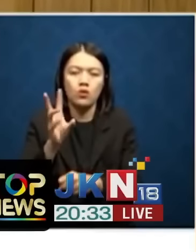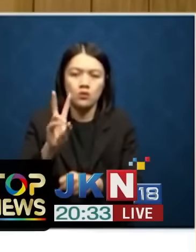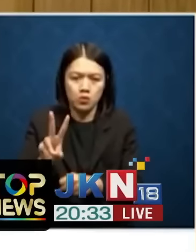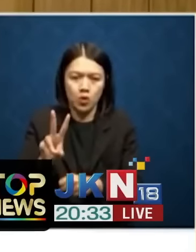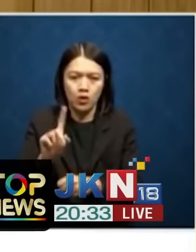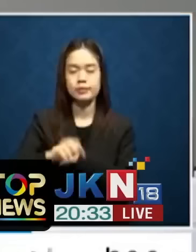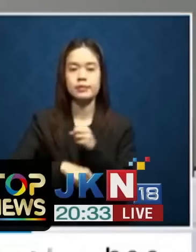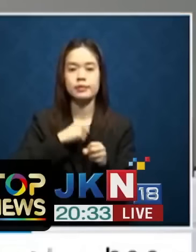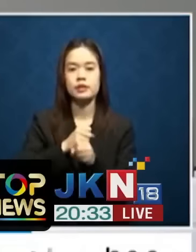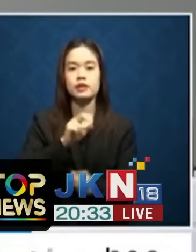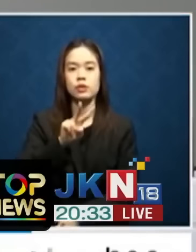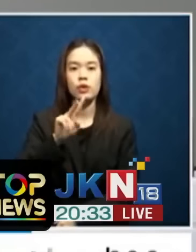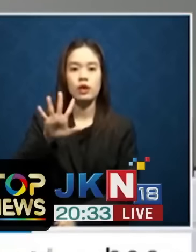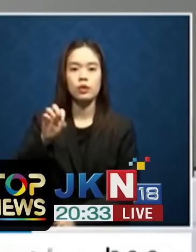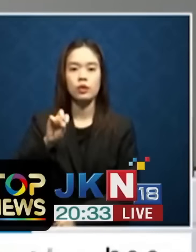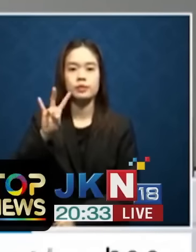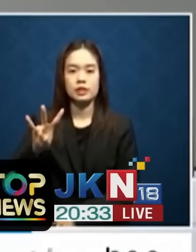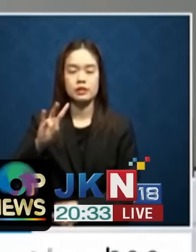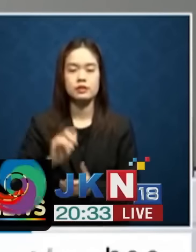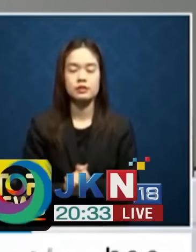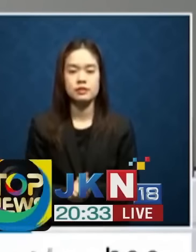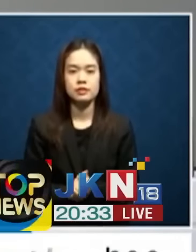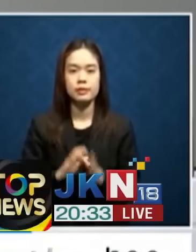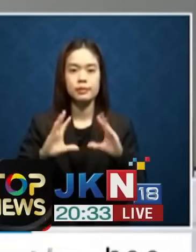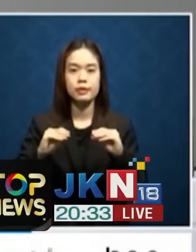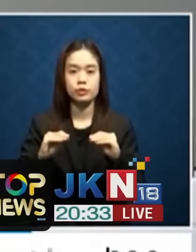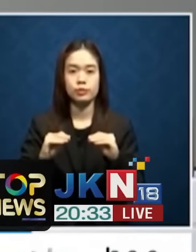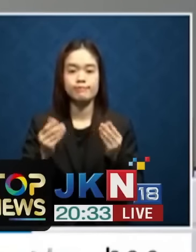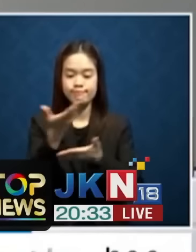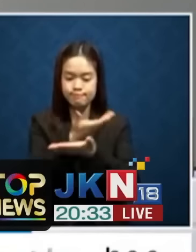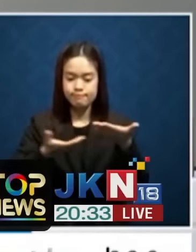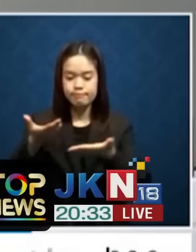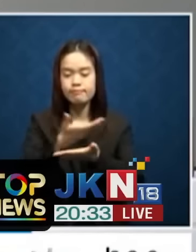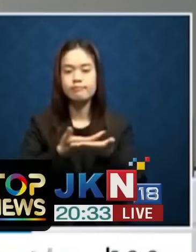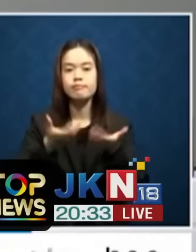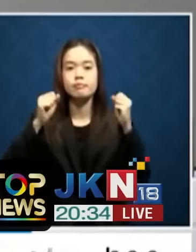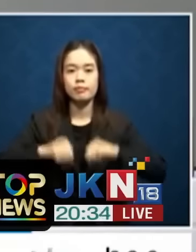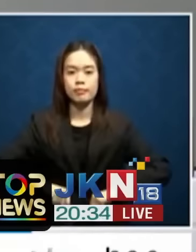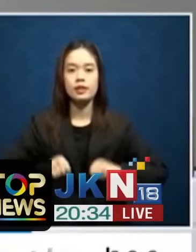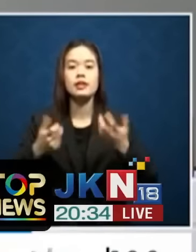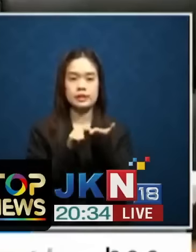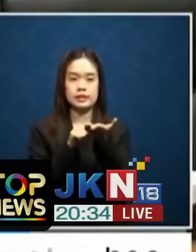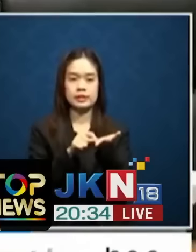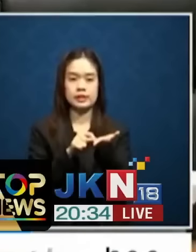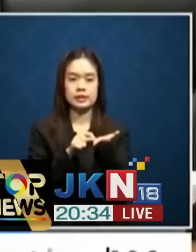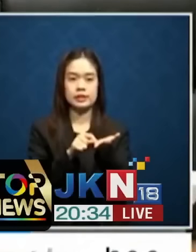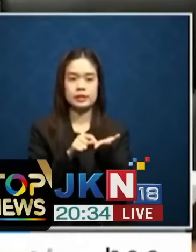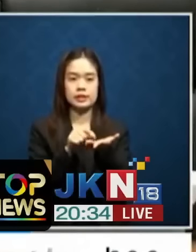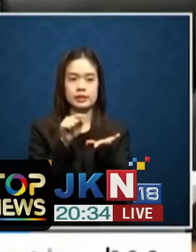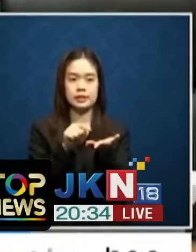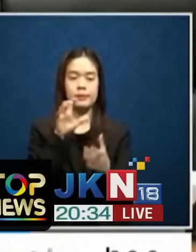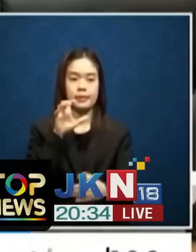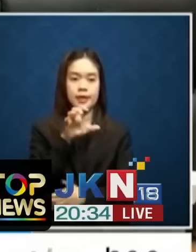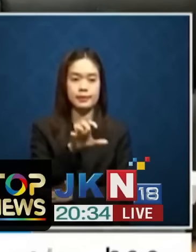อะไรวะดาวสภาในซีกของสวเกิดขึ้นนะครับวันนี้ถือว่าอันนี้เป็นข่าวที่เป็น